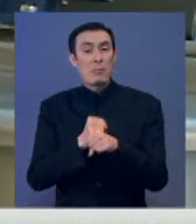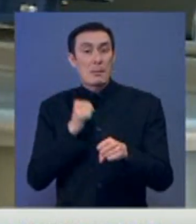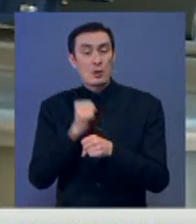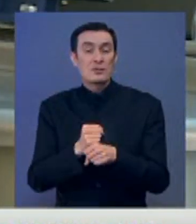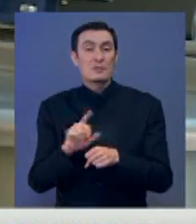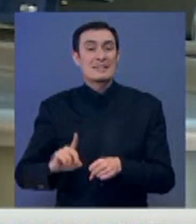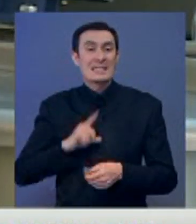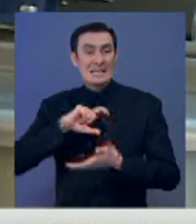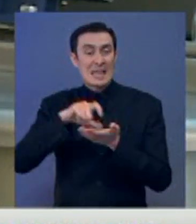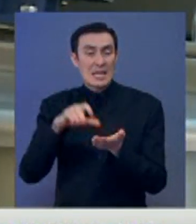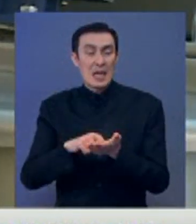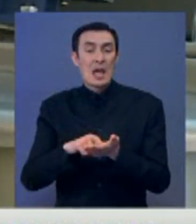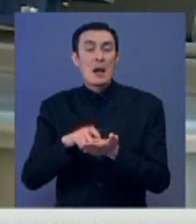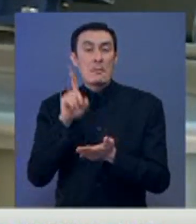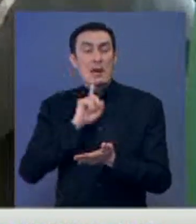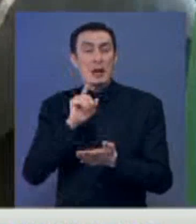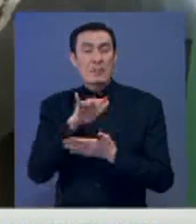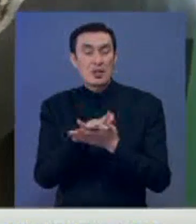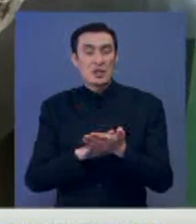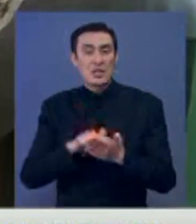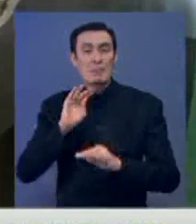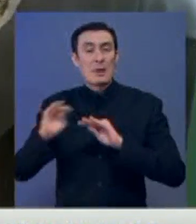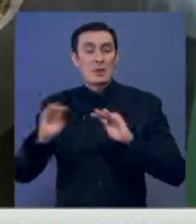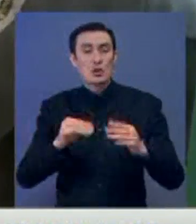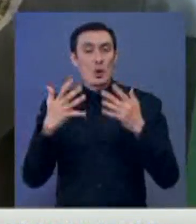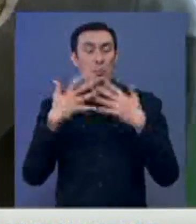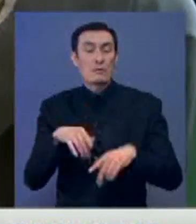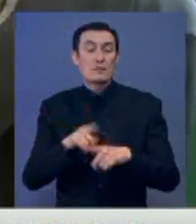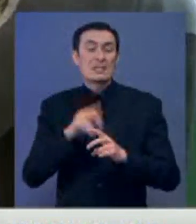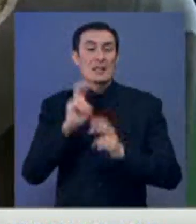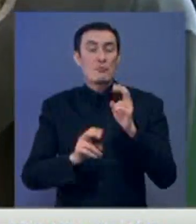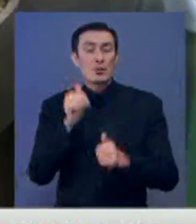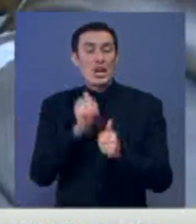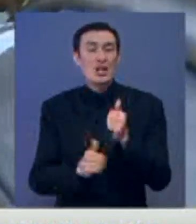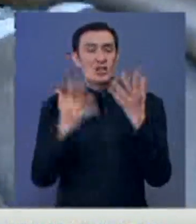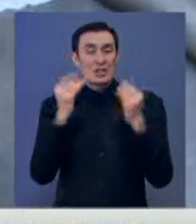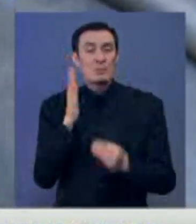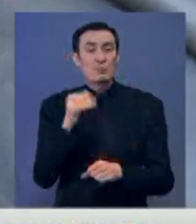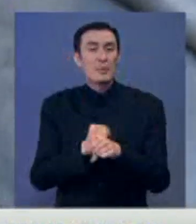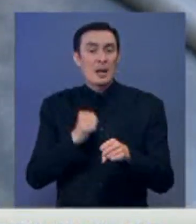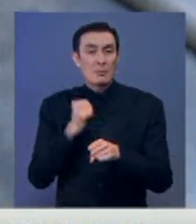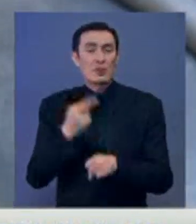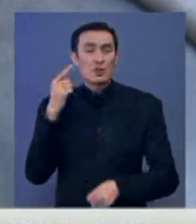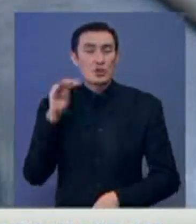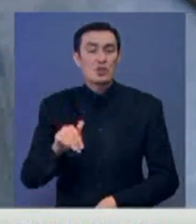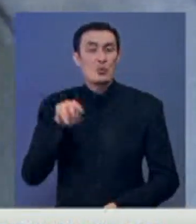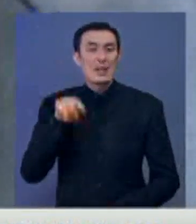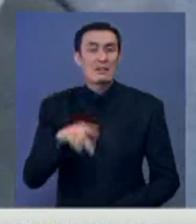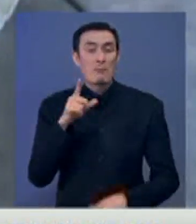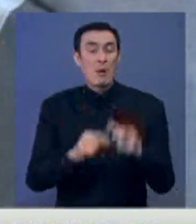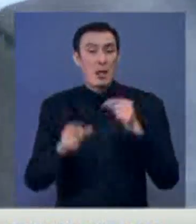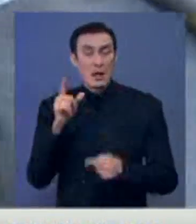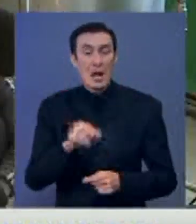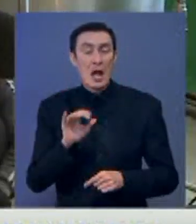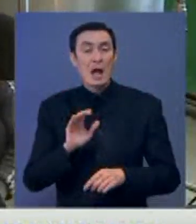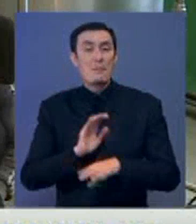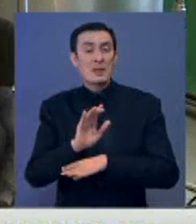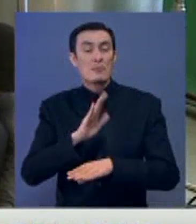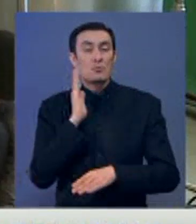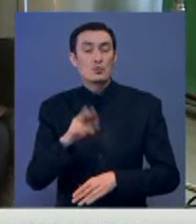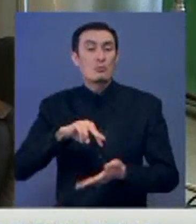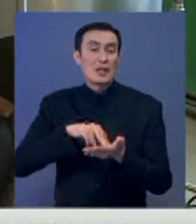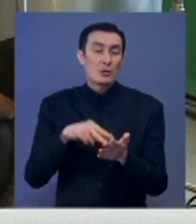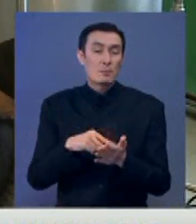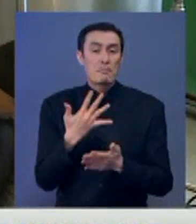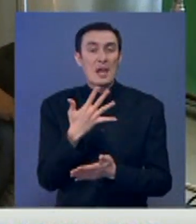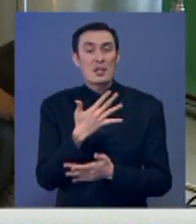цехе монтаж оборудования пока продолжается. После запуска мини-завод каждый день будет перерабатывать 1000 литров молока. А производить из него